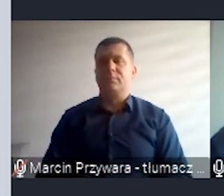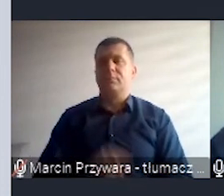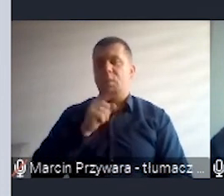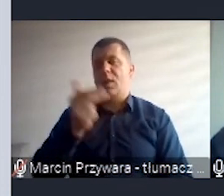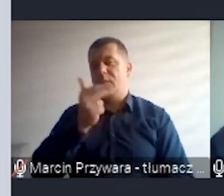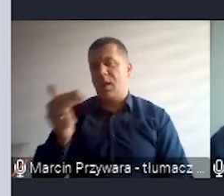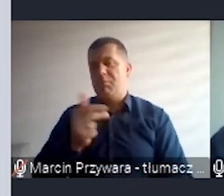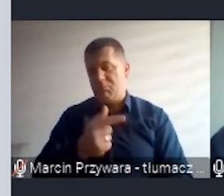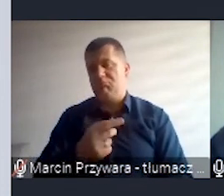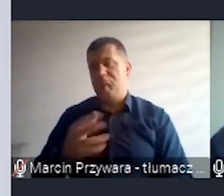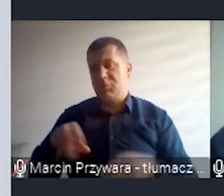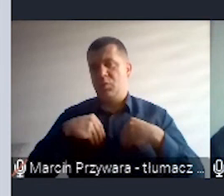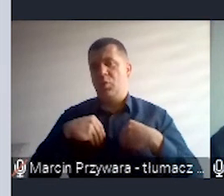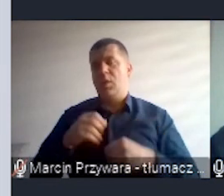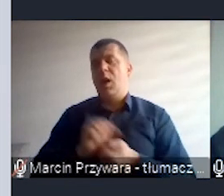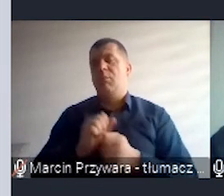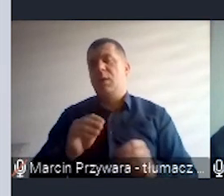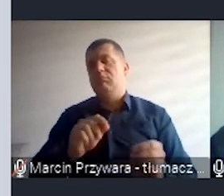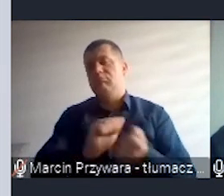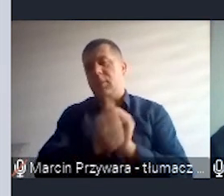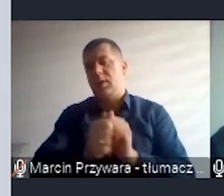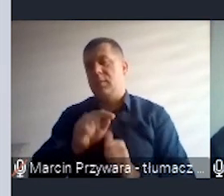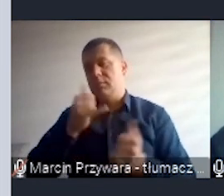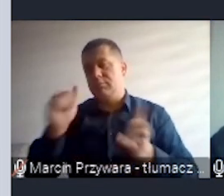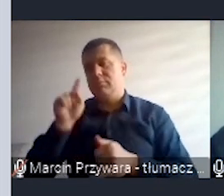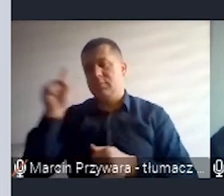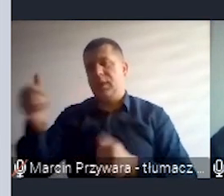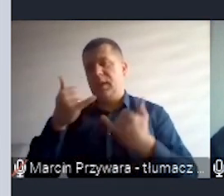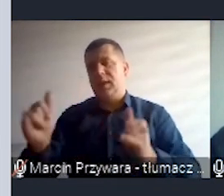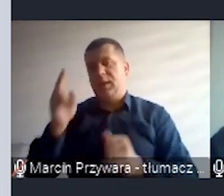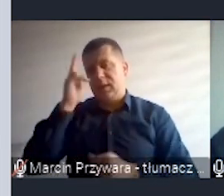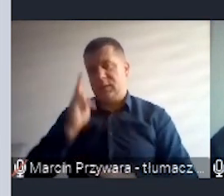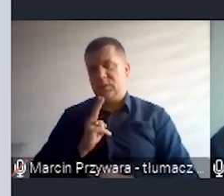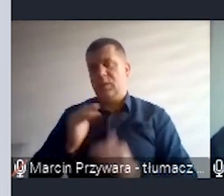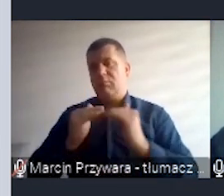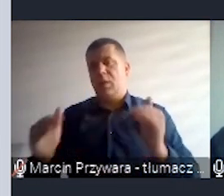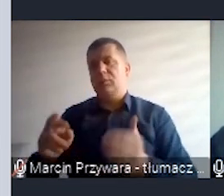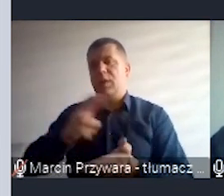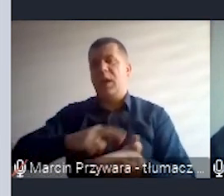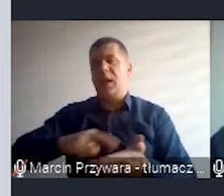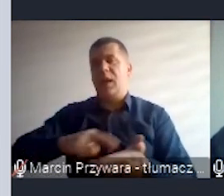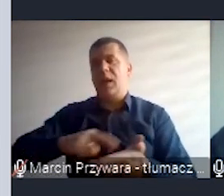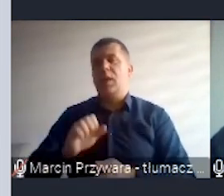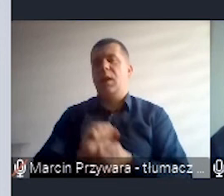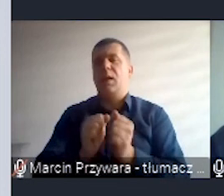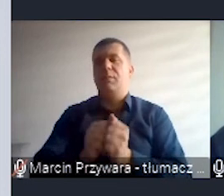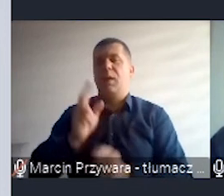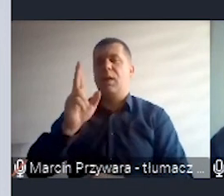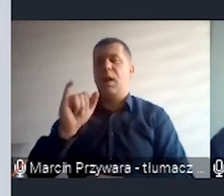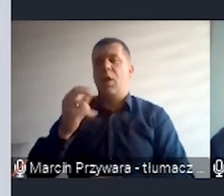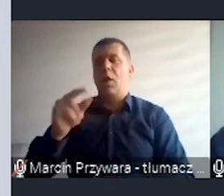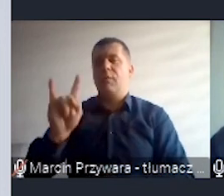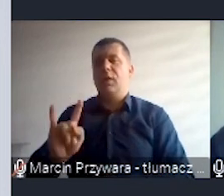tematy podejmują. Albo przekierowują je do innych instytucji na poziomie regionalnym czy na poziomie